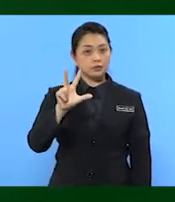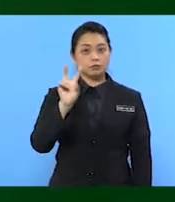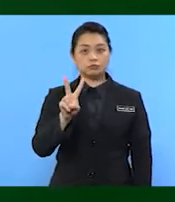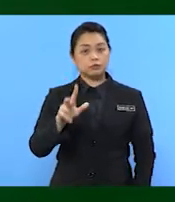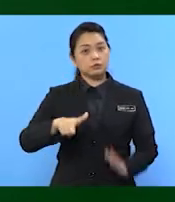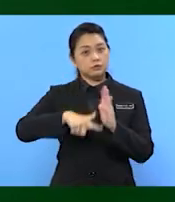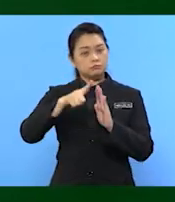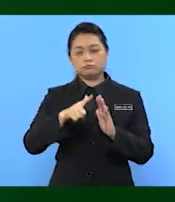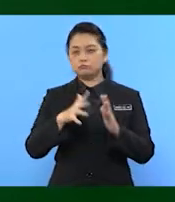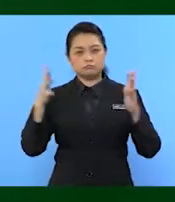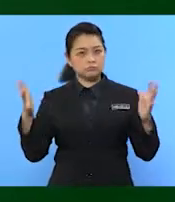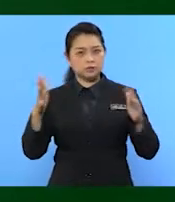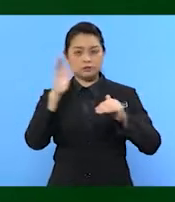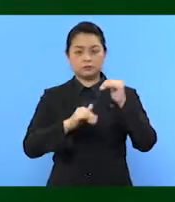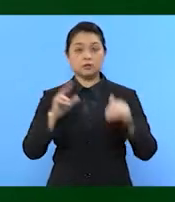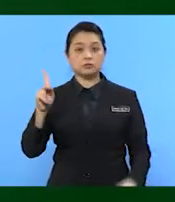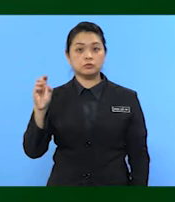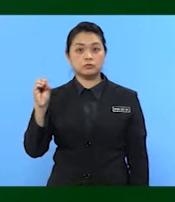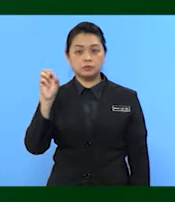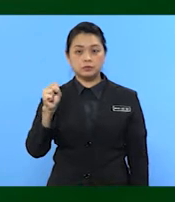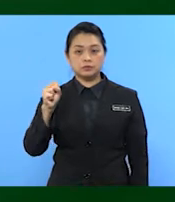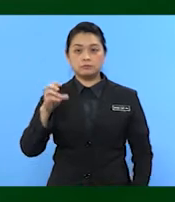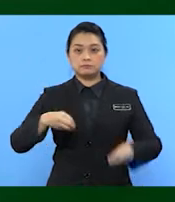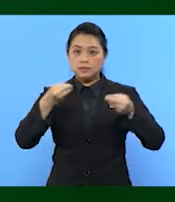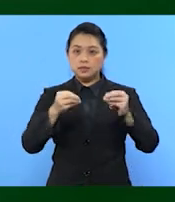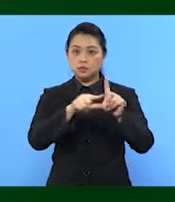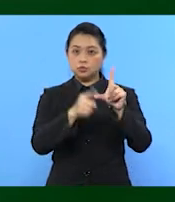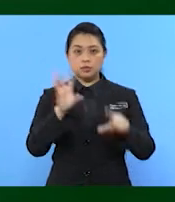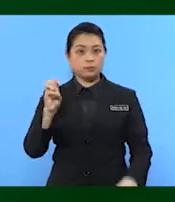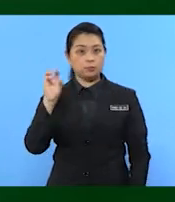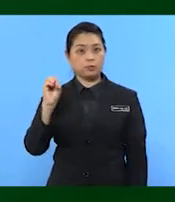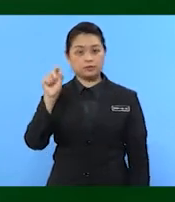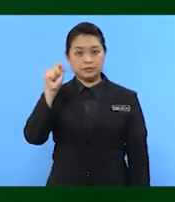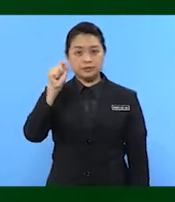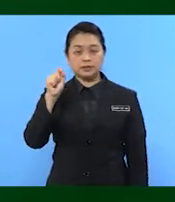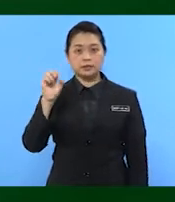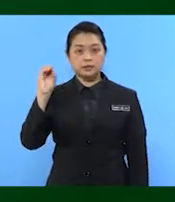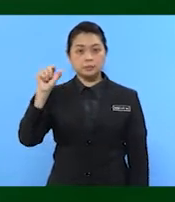1.732 lebih besar daripada nilai kosinus bagi sudut 60 darjah